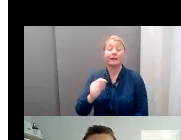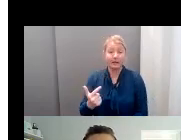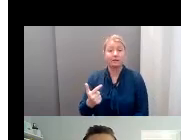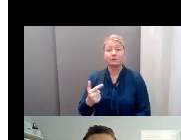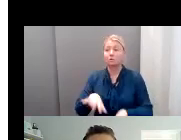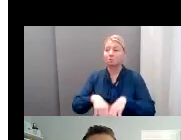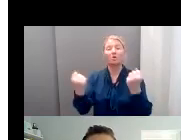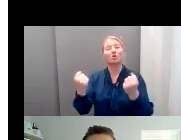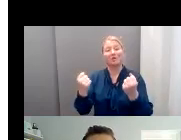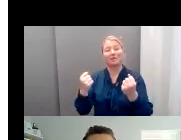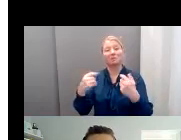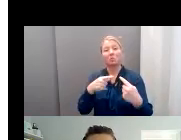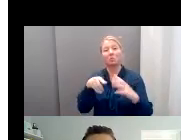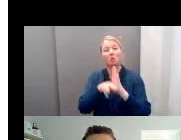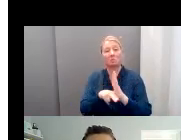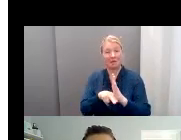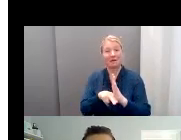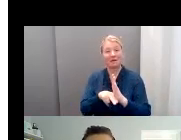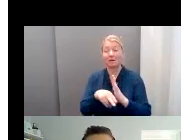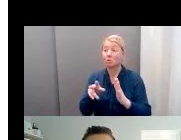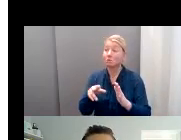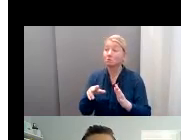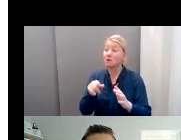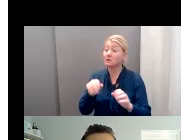ett sätt, visa att alla människor är olika.